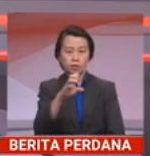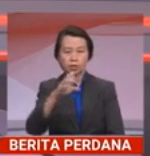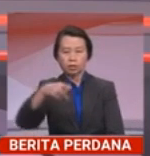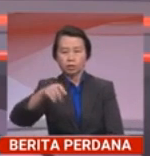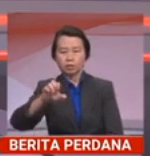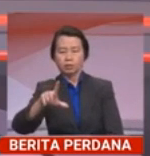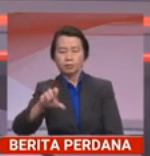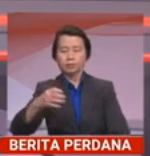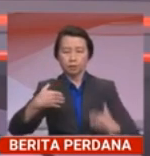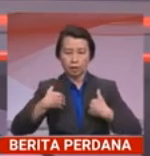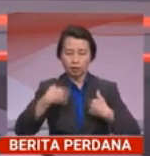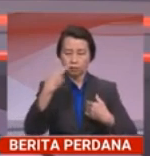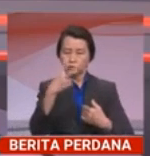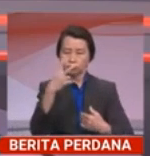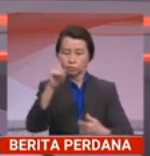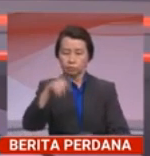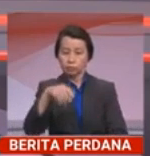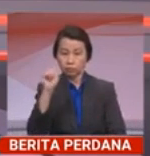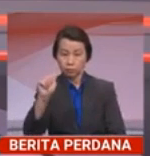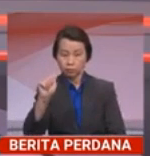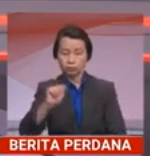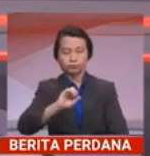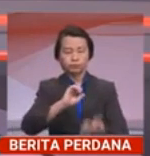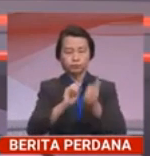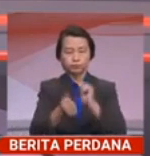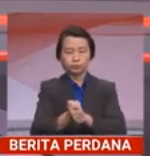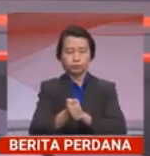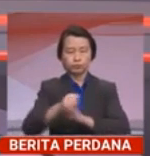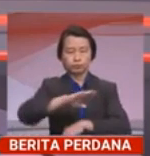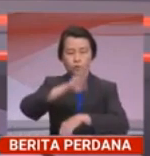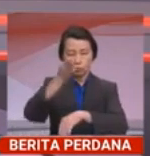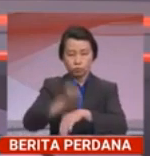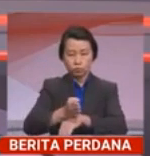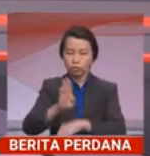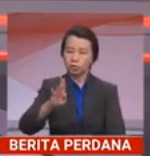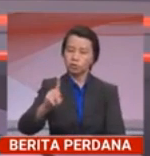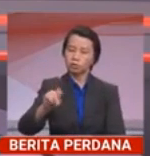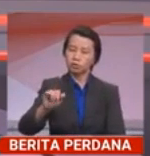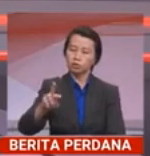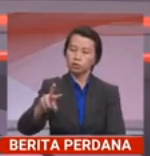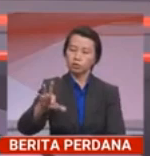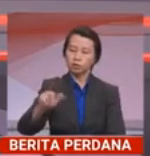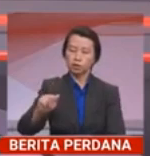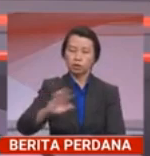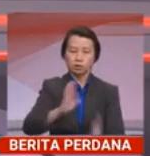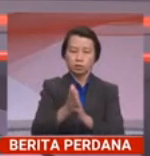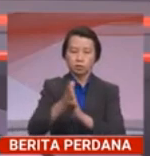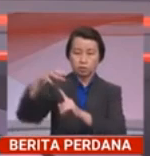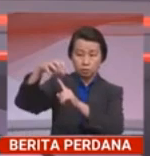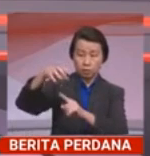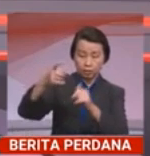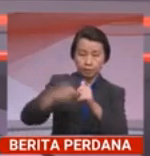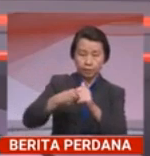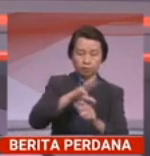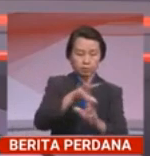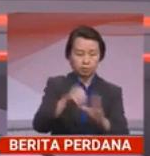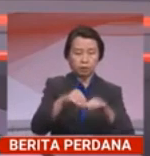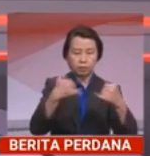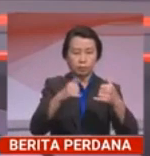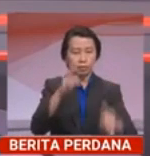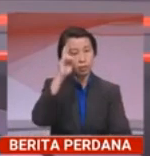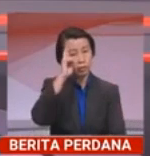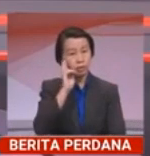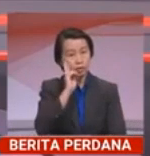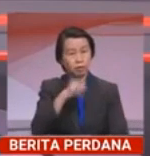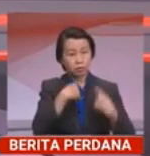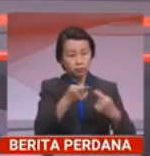dijadual berlangsung pada 12 Oktober di Stadium Juara Bukit Kiara. Ia sekaligus menjadikan kejohanan ini yang pertama melibatkan pemain remaja